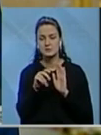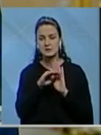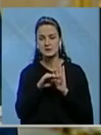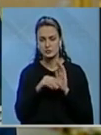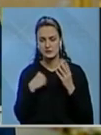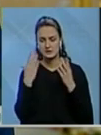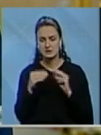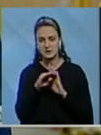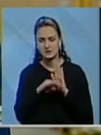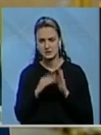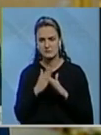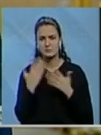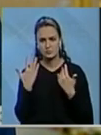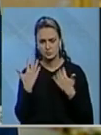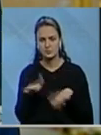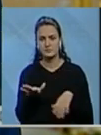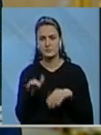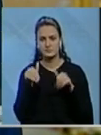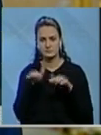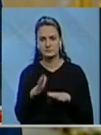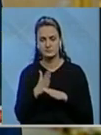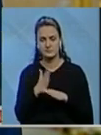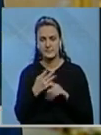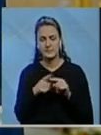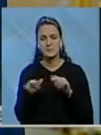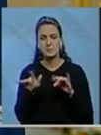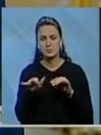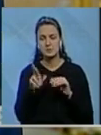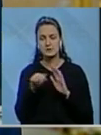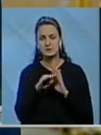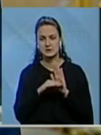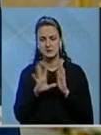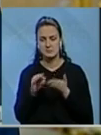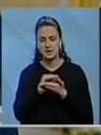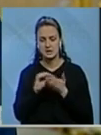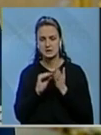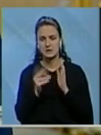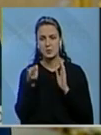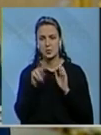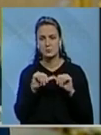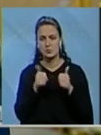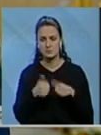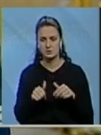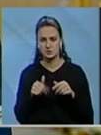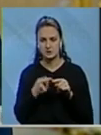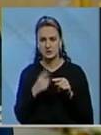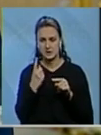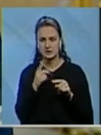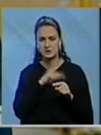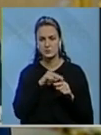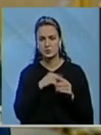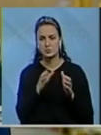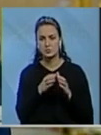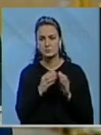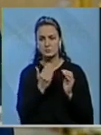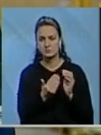წესრიგი, რომელიც არის უკვე დაანონსებული. როგორც პროცედურა, ისე კრიტერიუმები გაიწერება ორ ფორმატში. ერთი, ეს არის, რა თქმა უნდა, სამუშაო